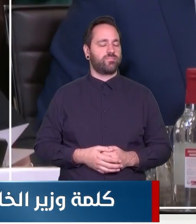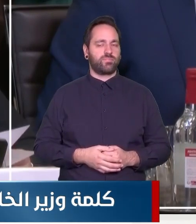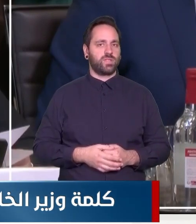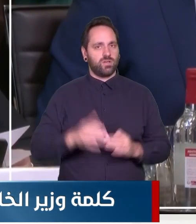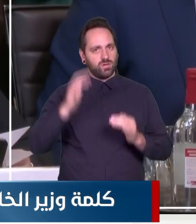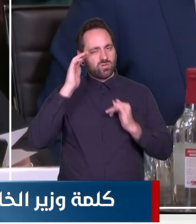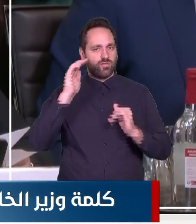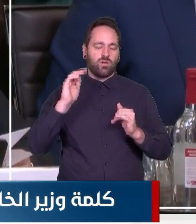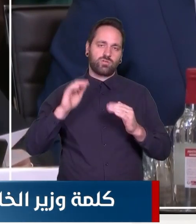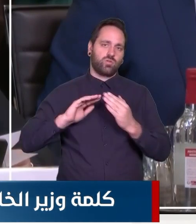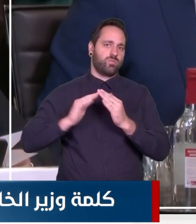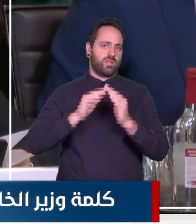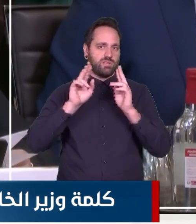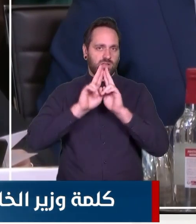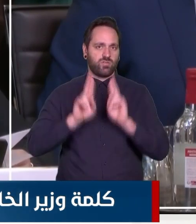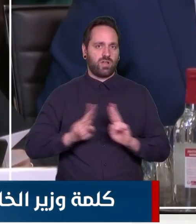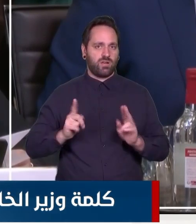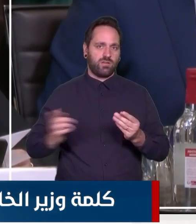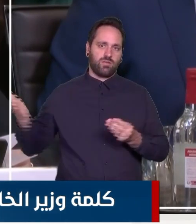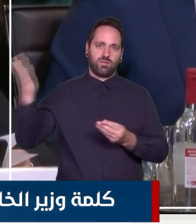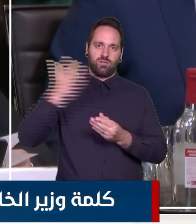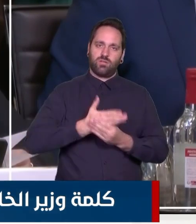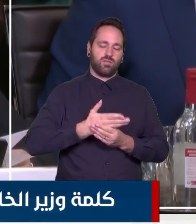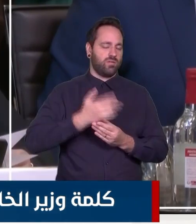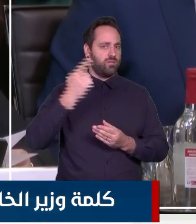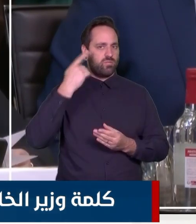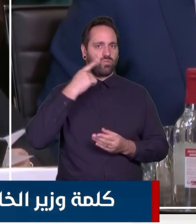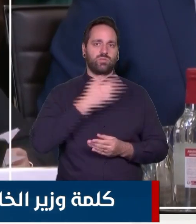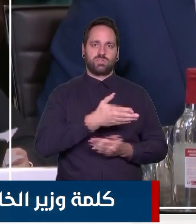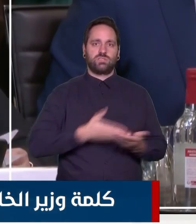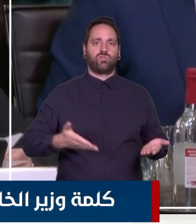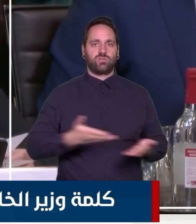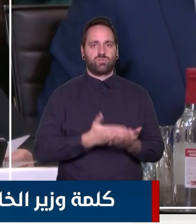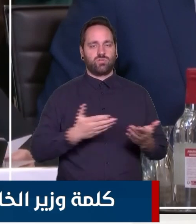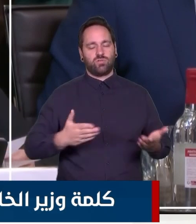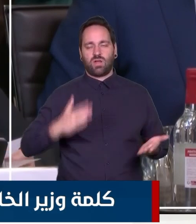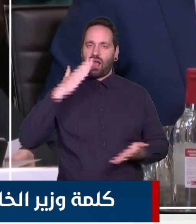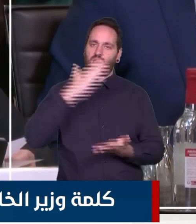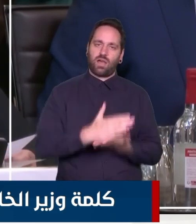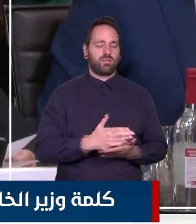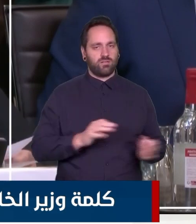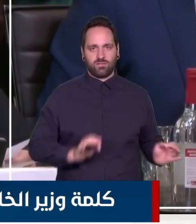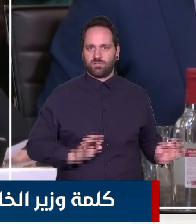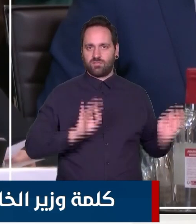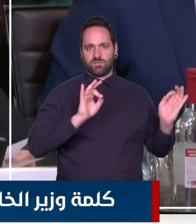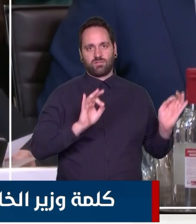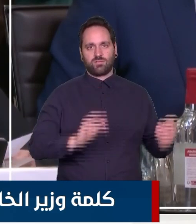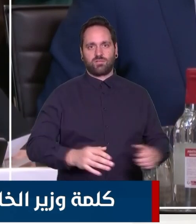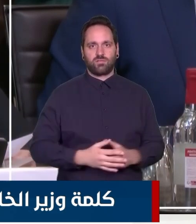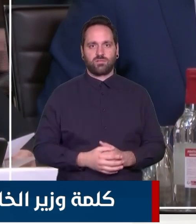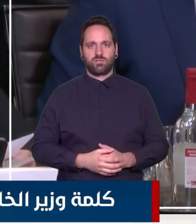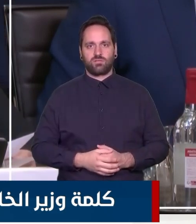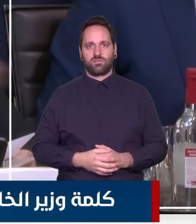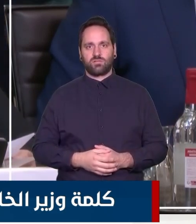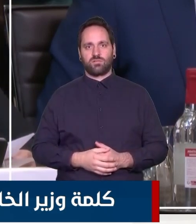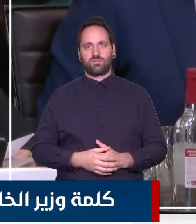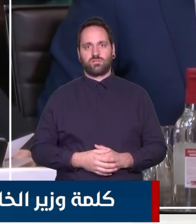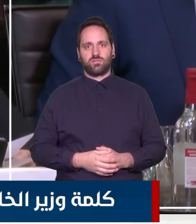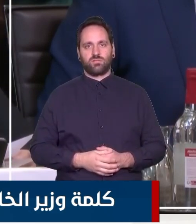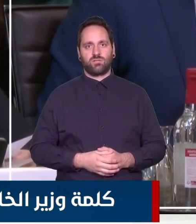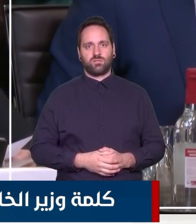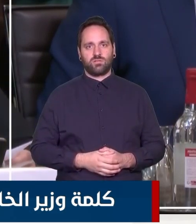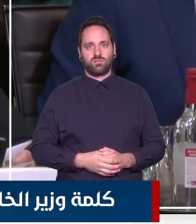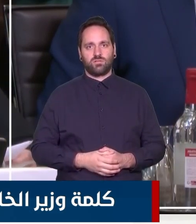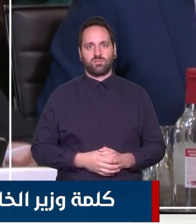منطق الحرب الذي يهيمن على خطاب وأفعال الكيان الإسرائيلي. ونؤكد على ضرورة تضافر الجهود